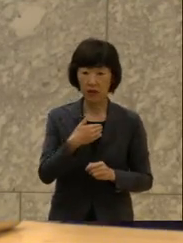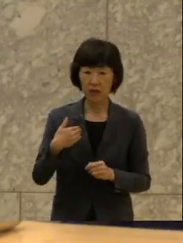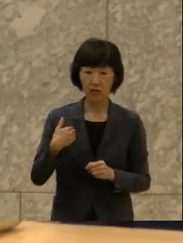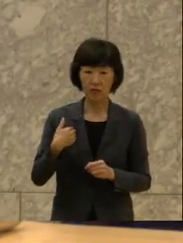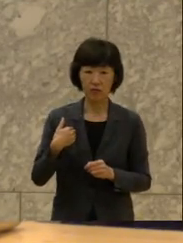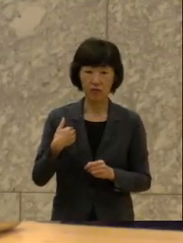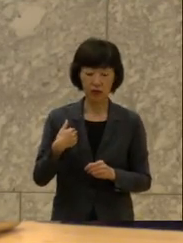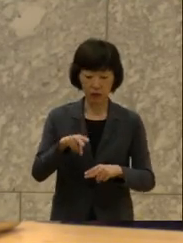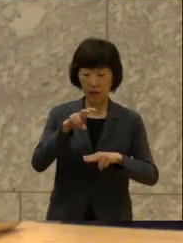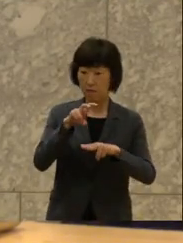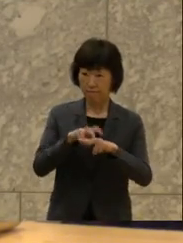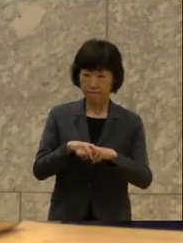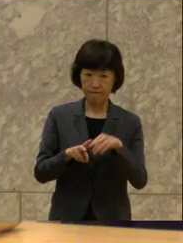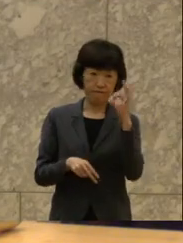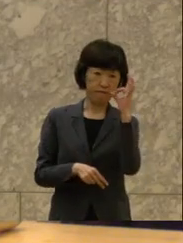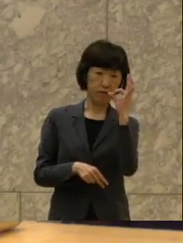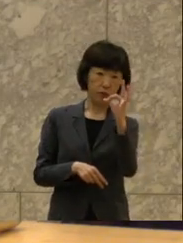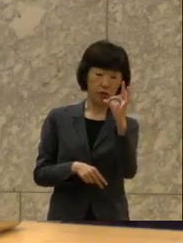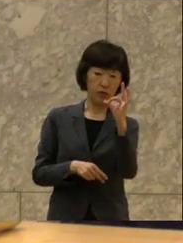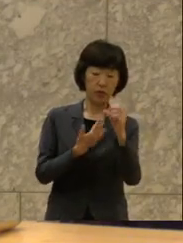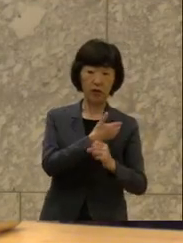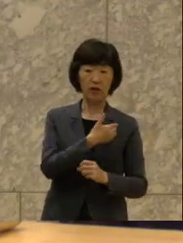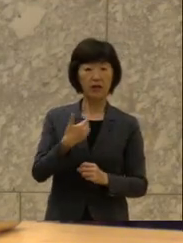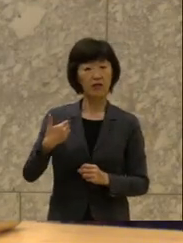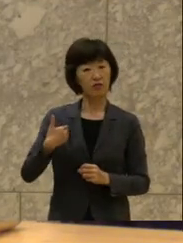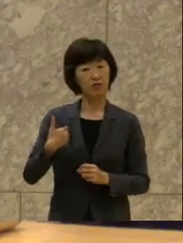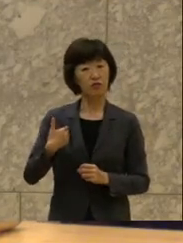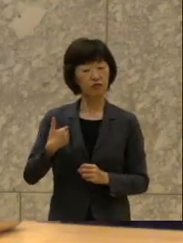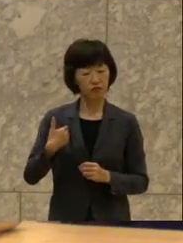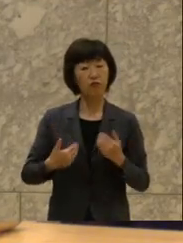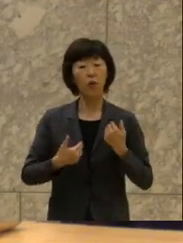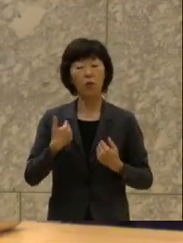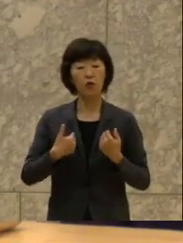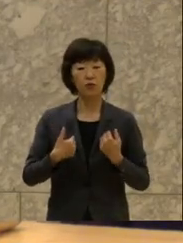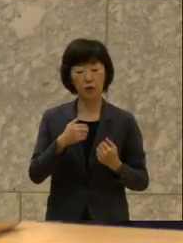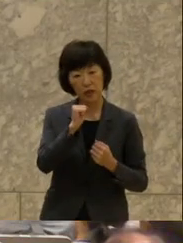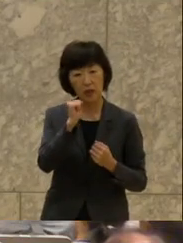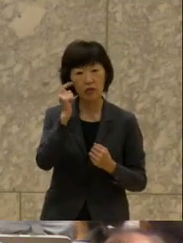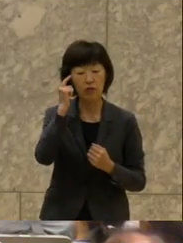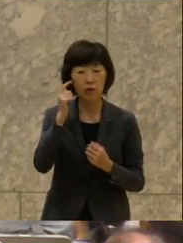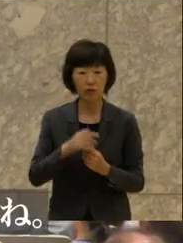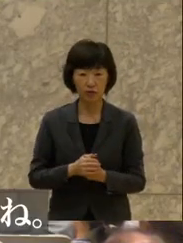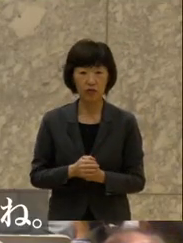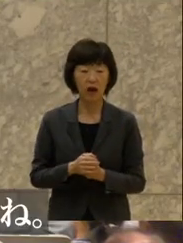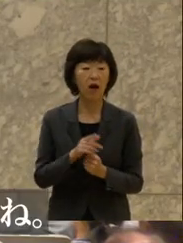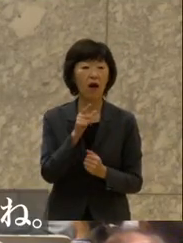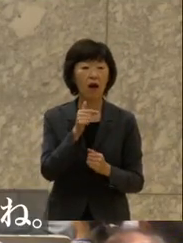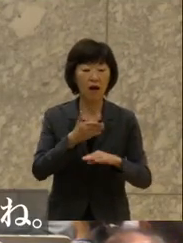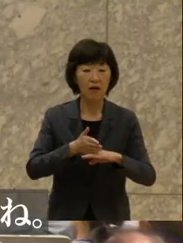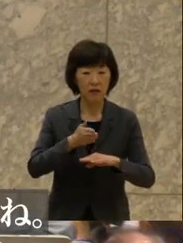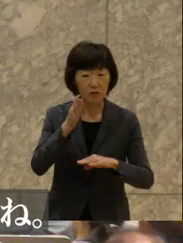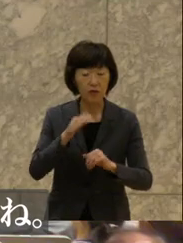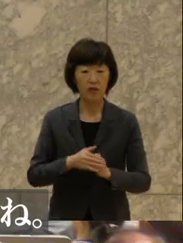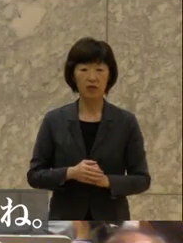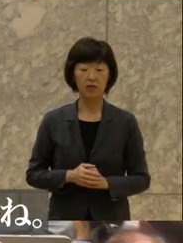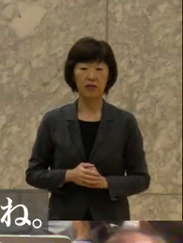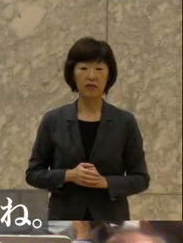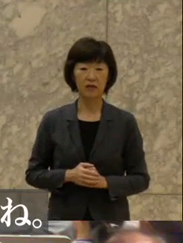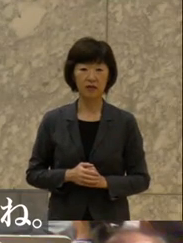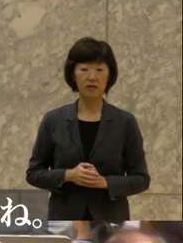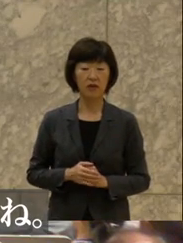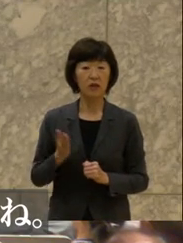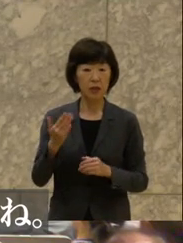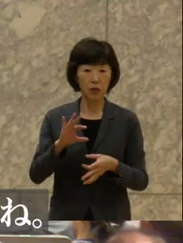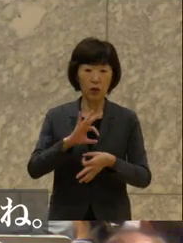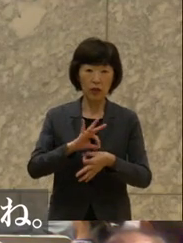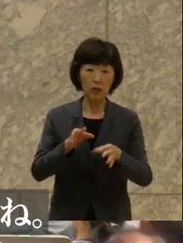なくてもまあ追えると思うのでその辺は面白いかなと思いますねありがとうございます今回はまた先ほどのと同じです